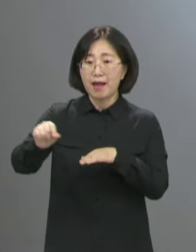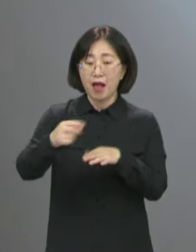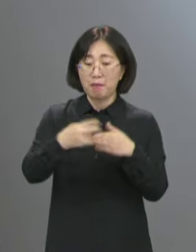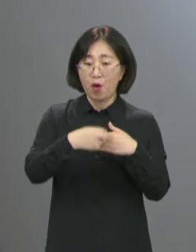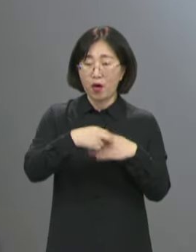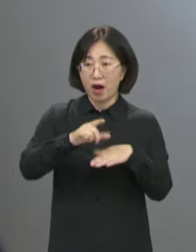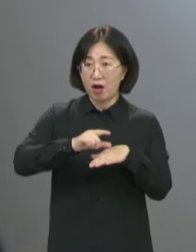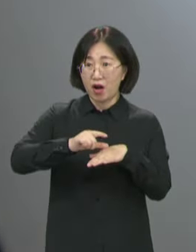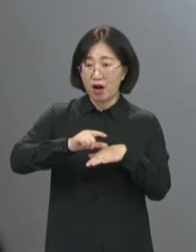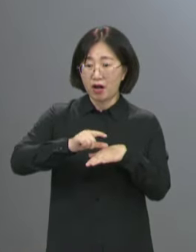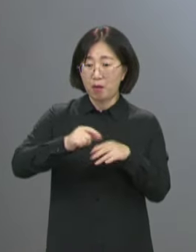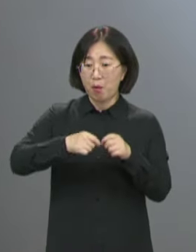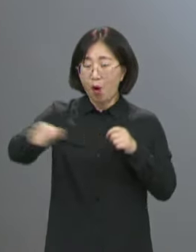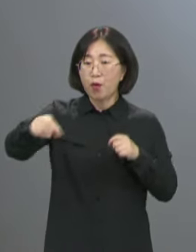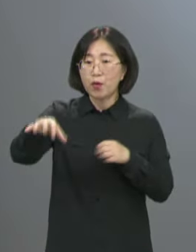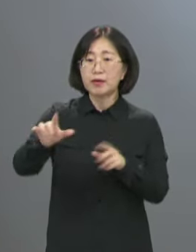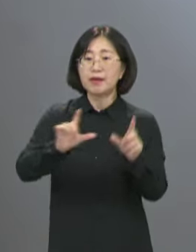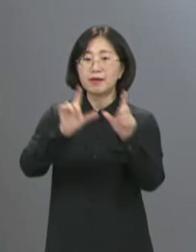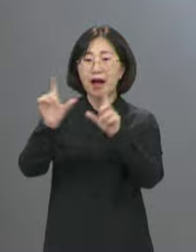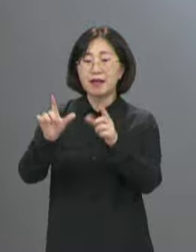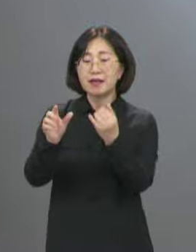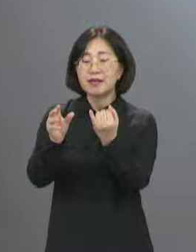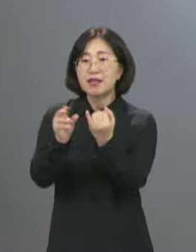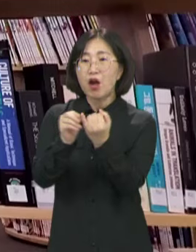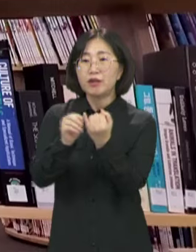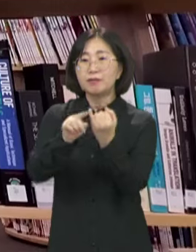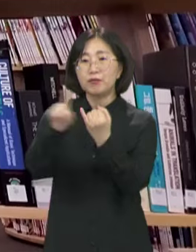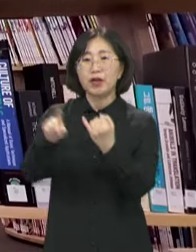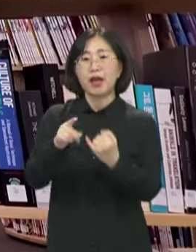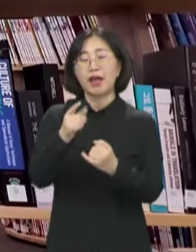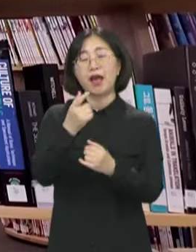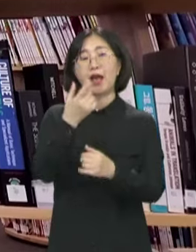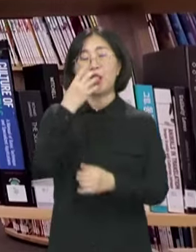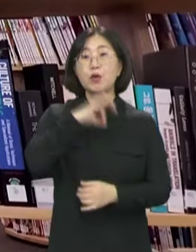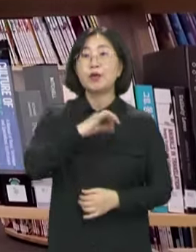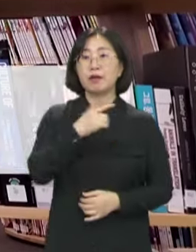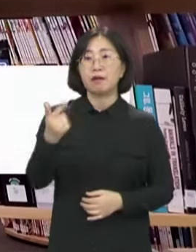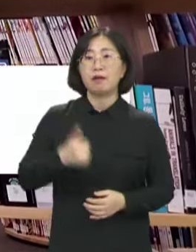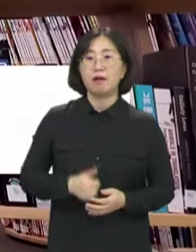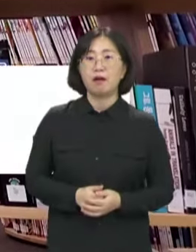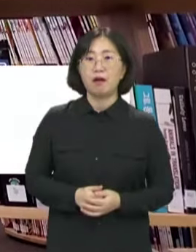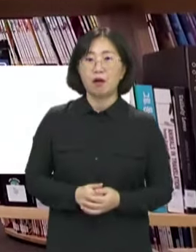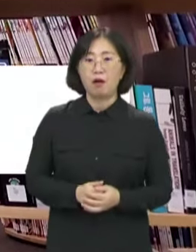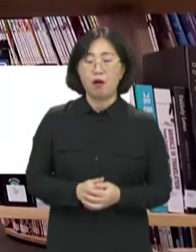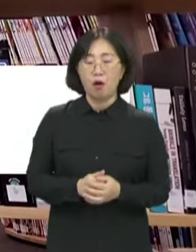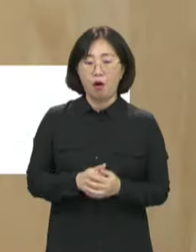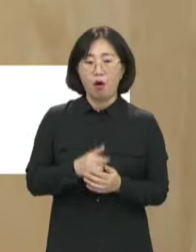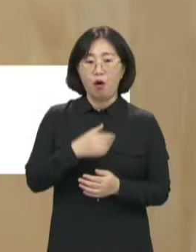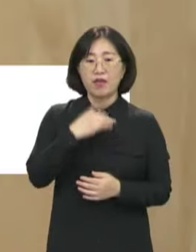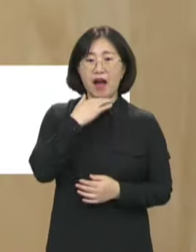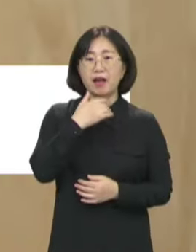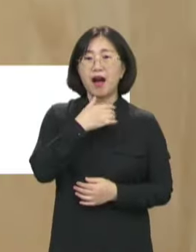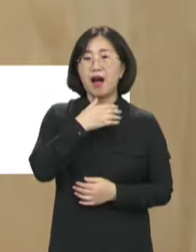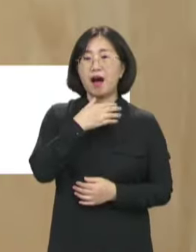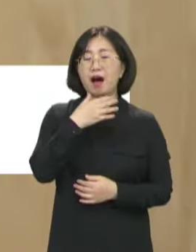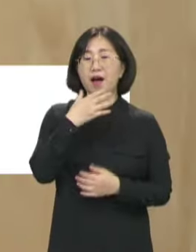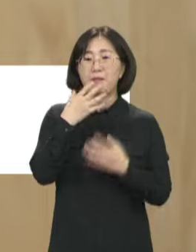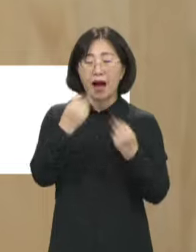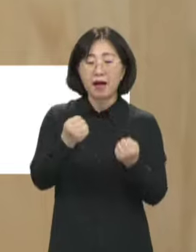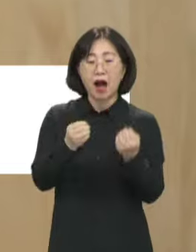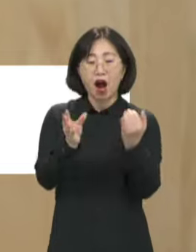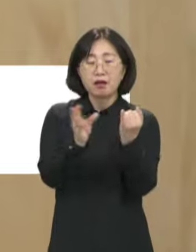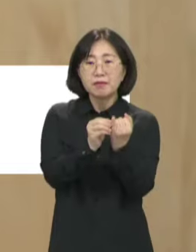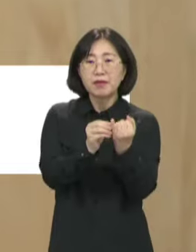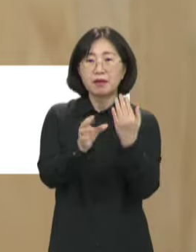임산부들의 유산율 감소에도 큰 도움이 될 전망입니다. 노산이 되면 유산에 대한 두려움, 그리고 이제 아기가